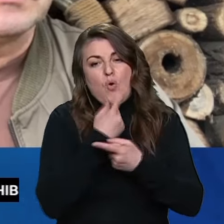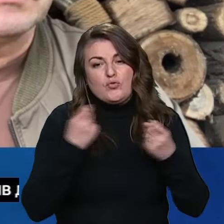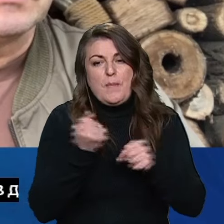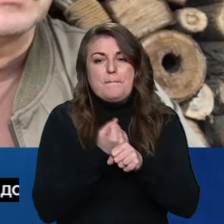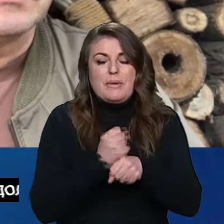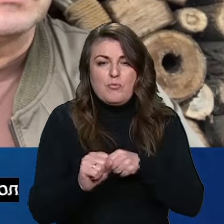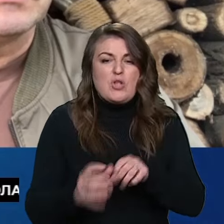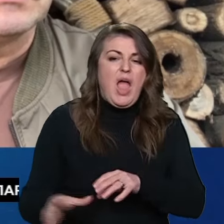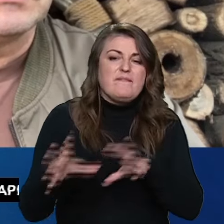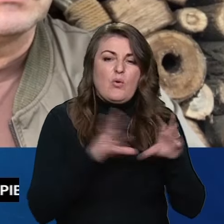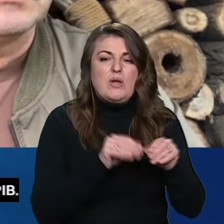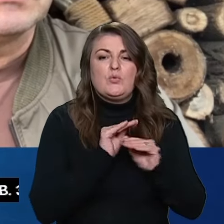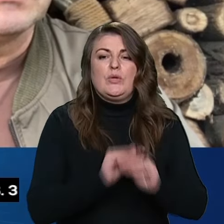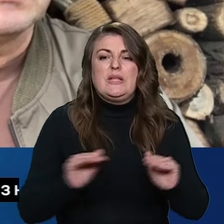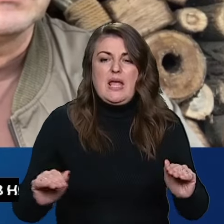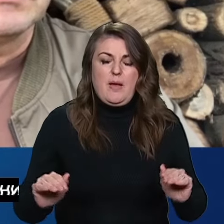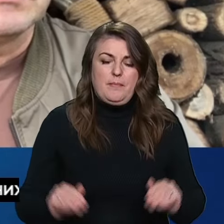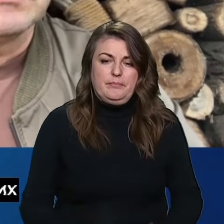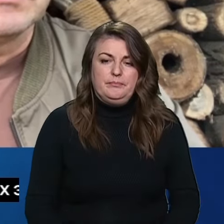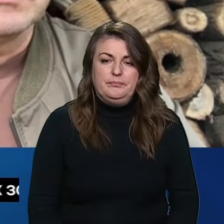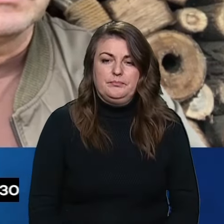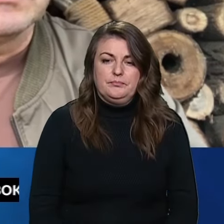оголосити примусову евакуацію дітей?